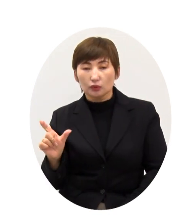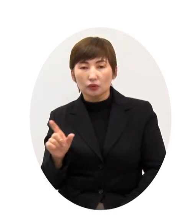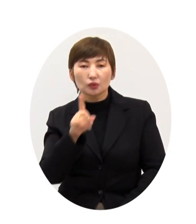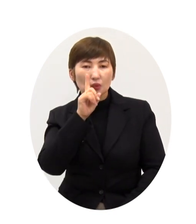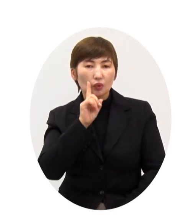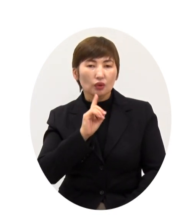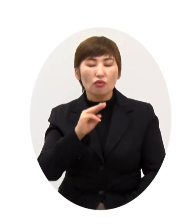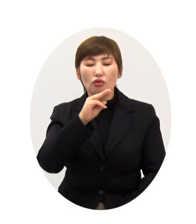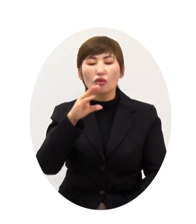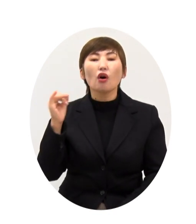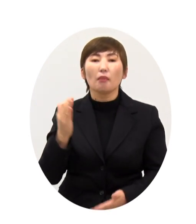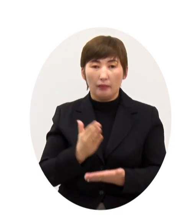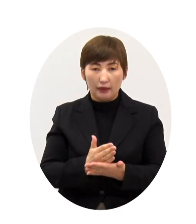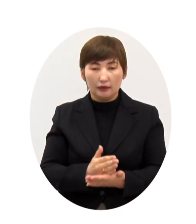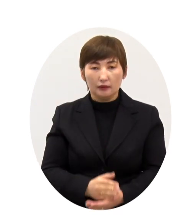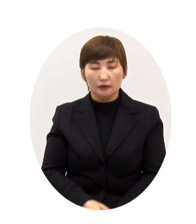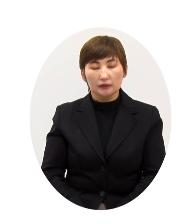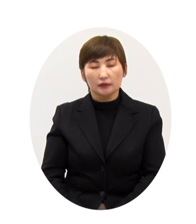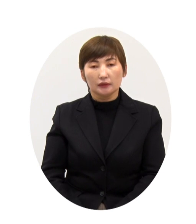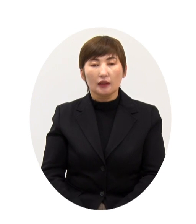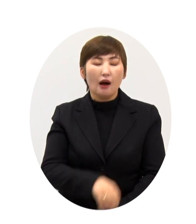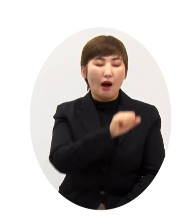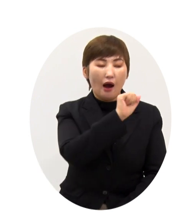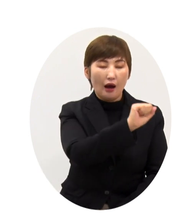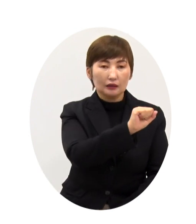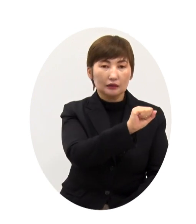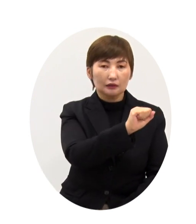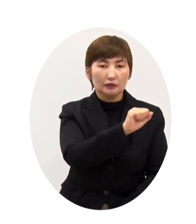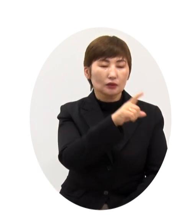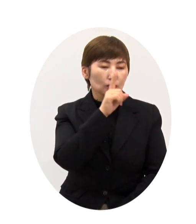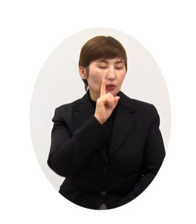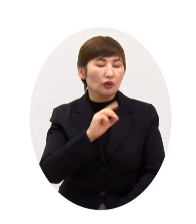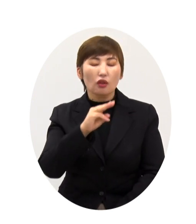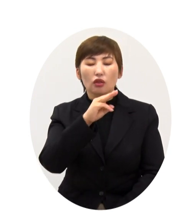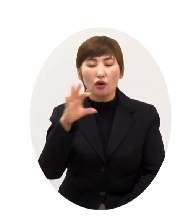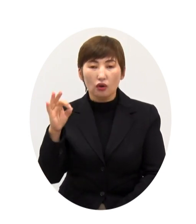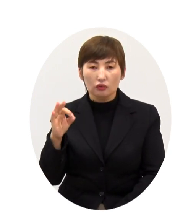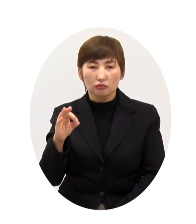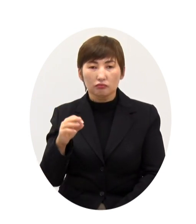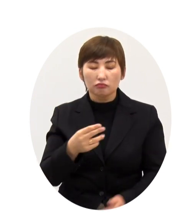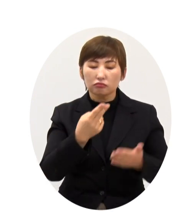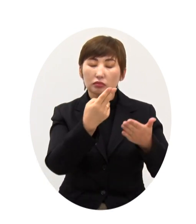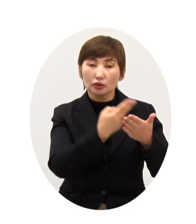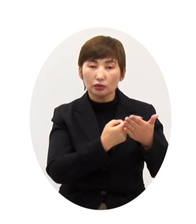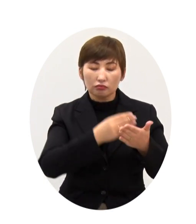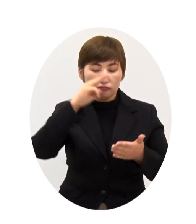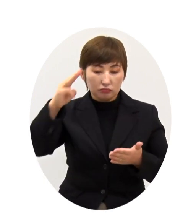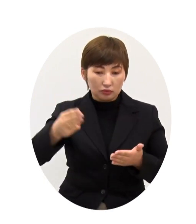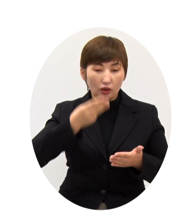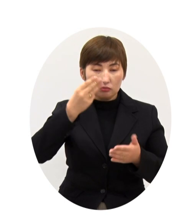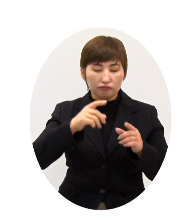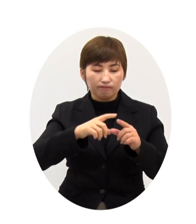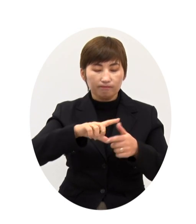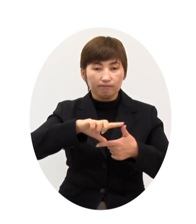дурын тоо. За багш нь дэлгэцэнд харуулж байна. За А-г дурын тоогоор авч дүрсийн хэмжээг